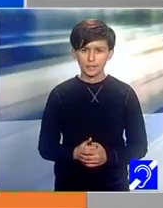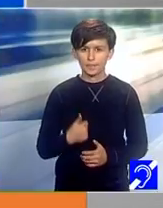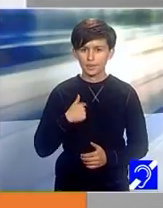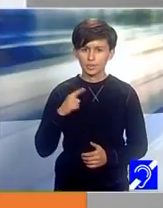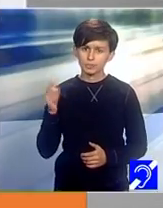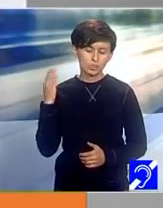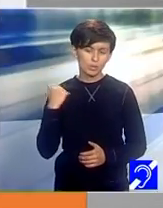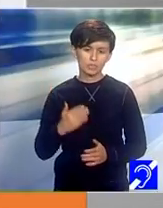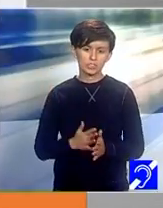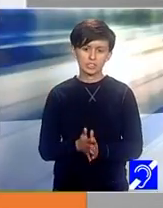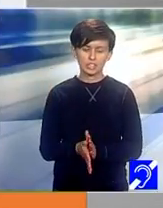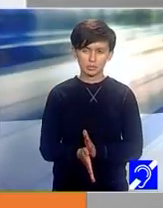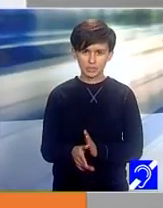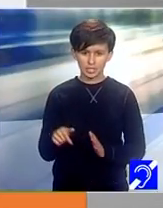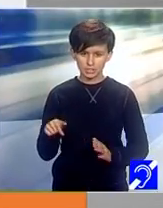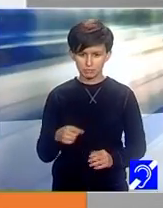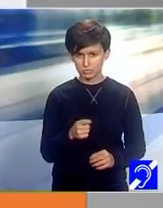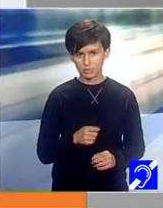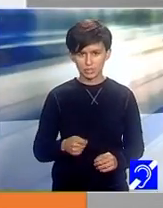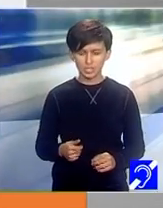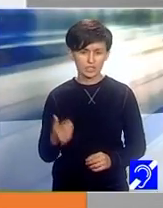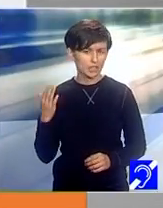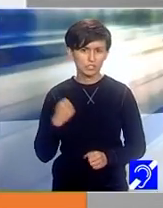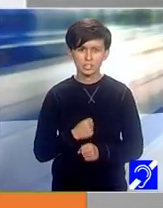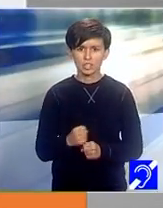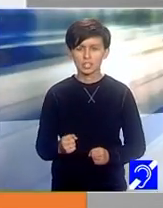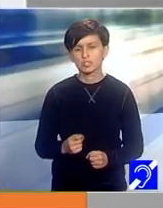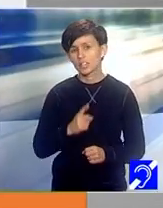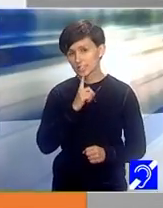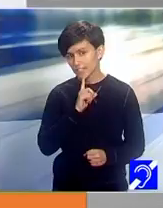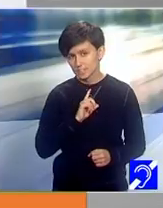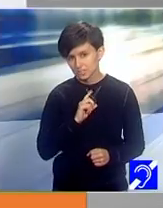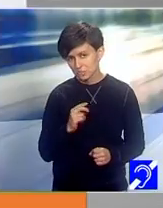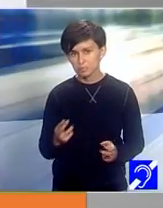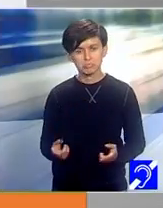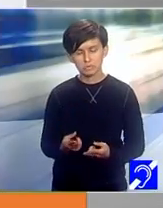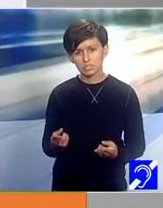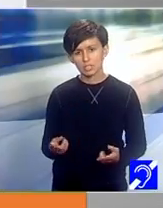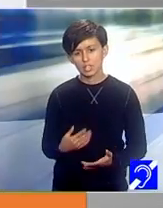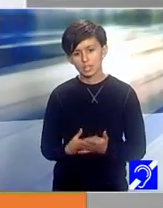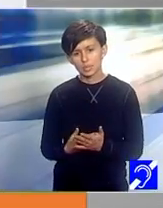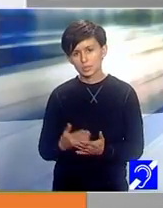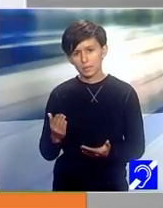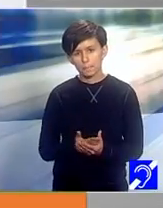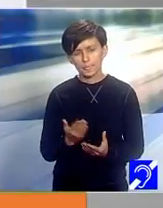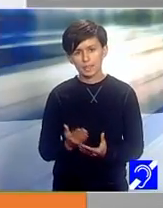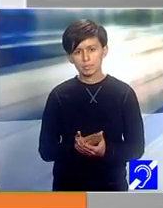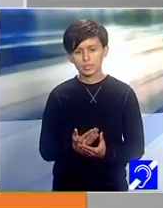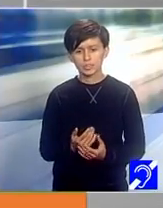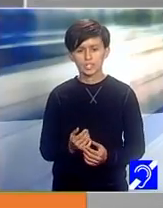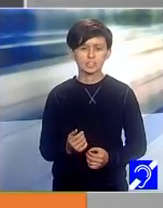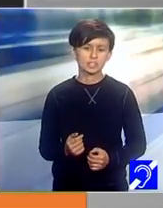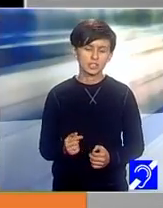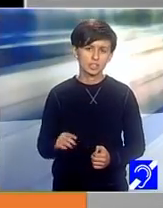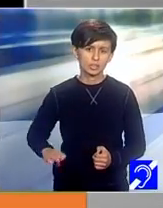fost implicată. A fost foarte ușor pentru că am povestit cu Tiunde